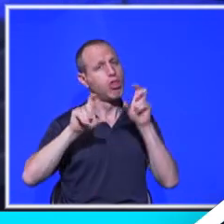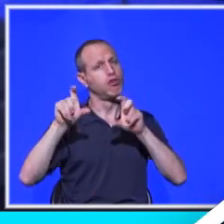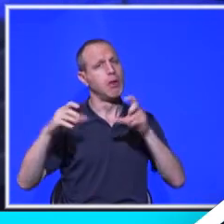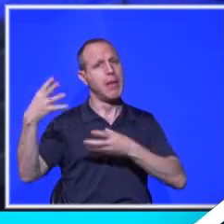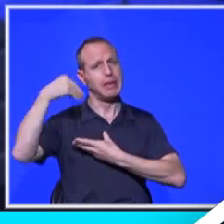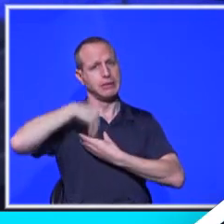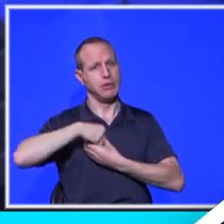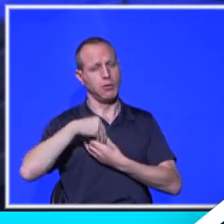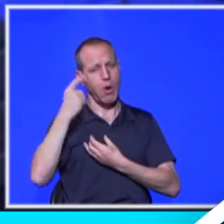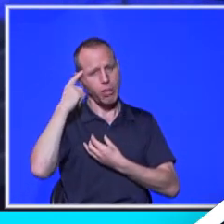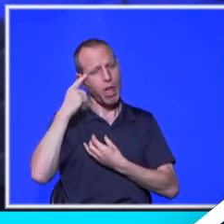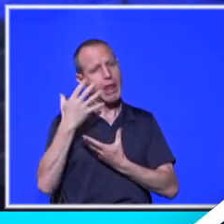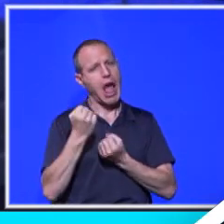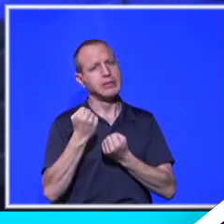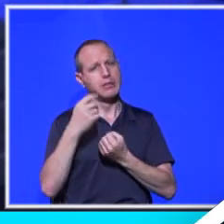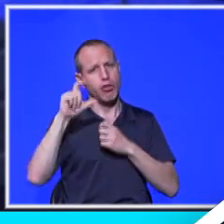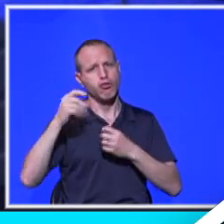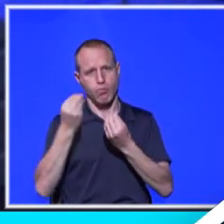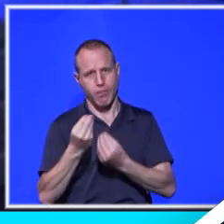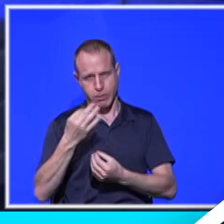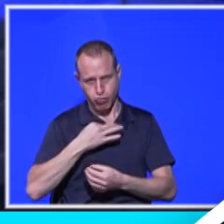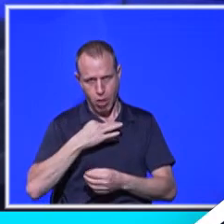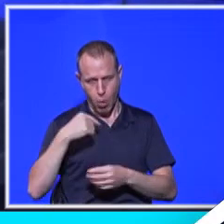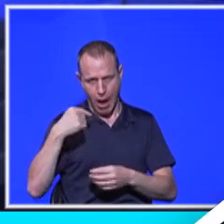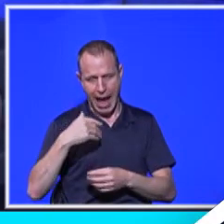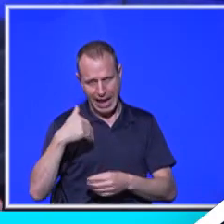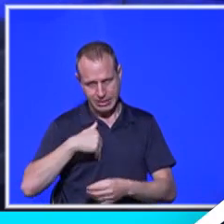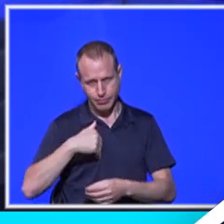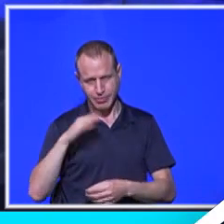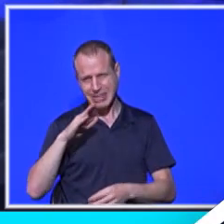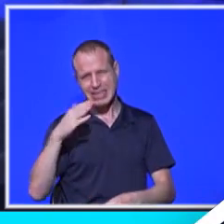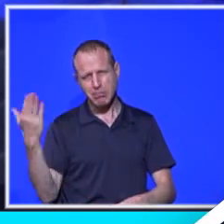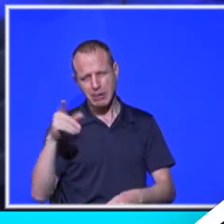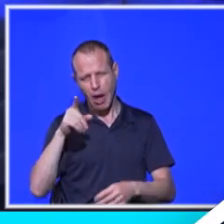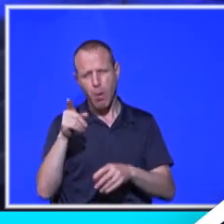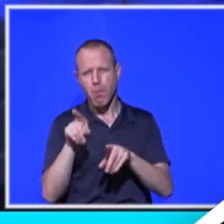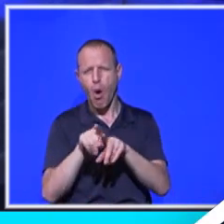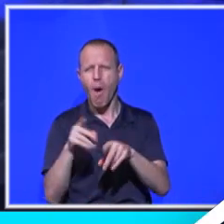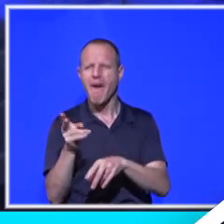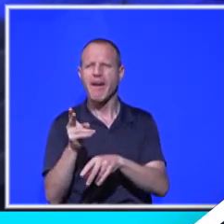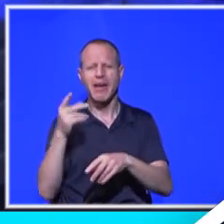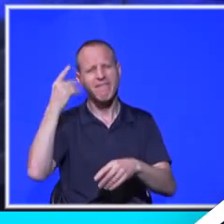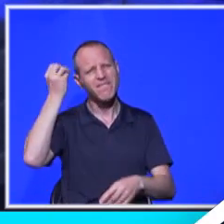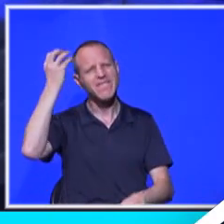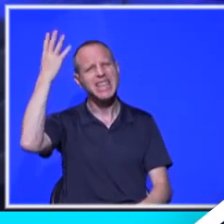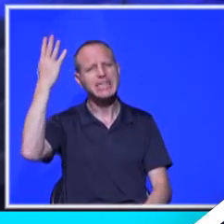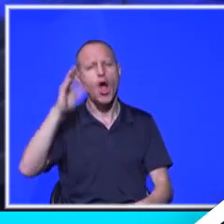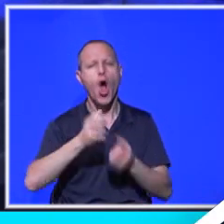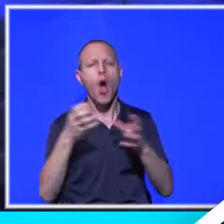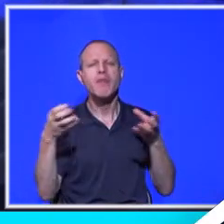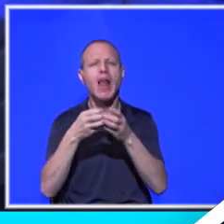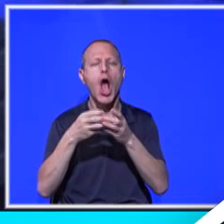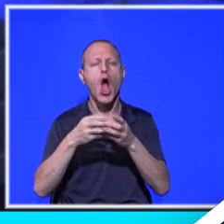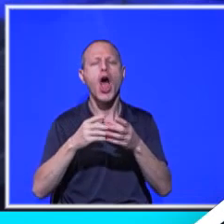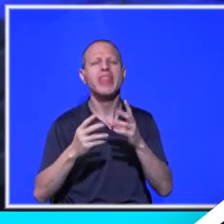לדעת, להחזיק את האנשים הטובים שלנו אצלנו. כל מה שאת רואה, נגיד ימינה כזה, שזה איזה מין פיקציה, או מפלגות לוויין ליכוד אחרות,